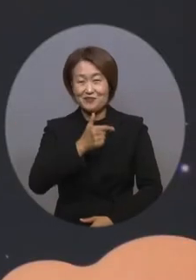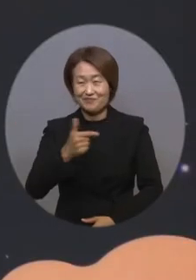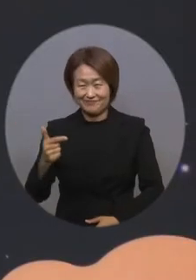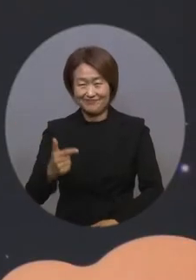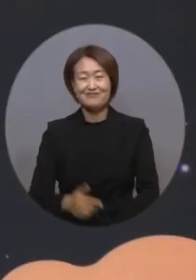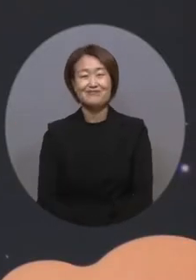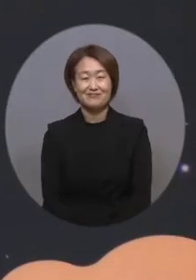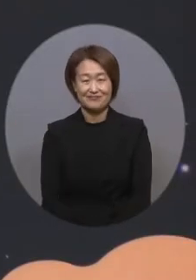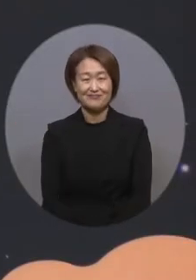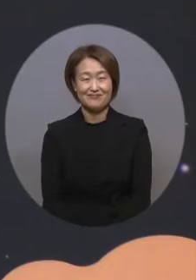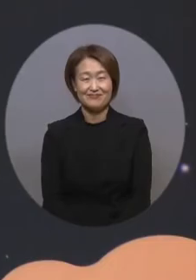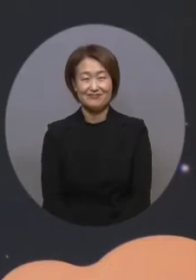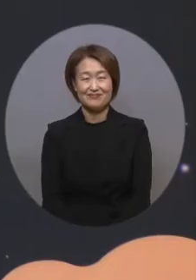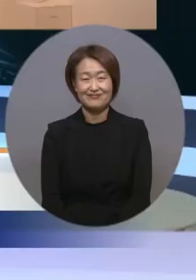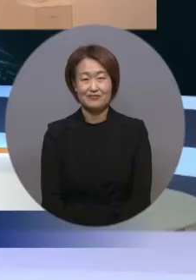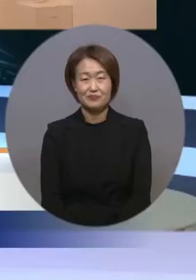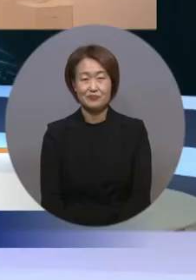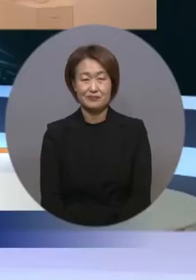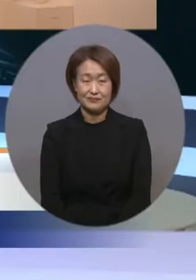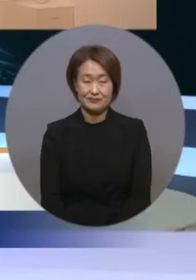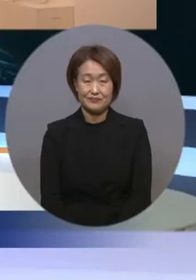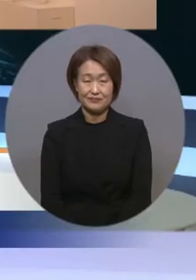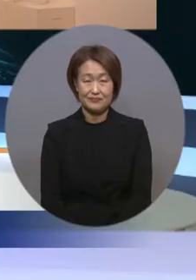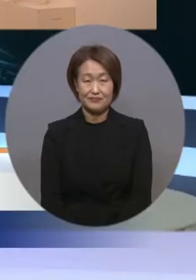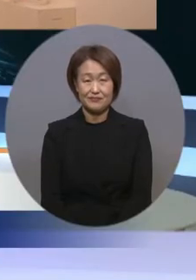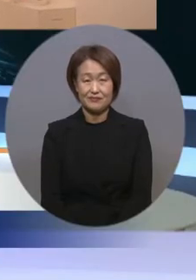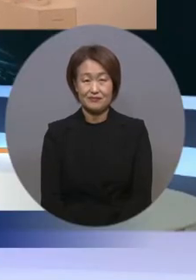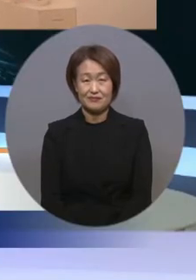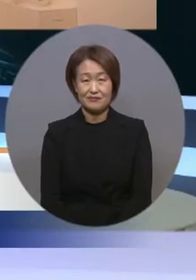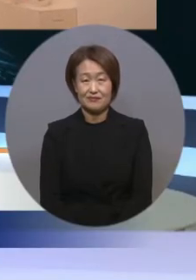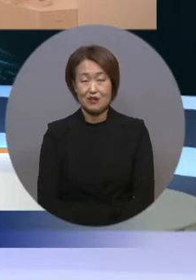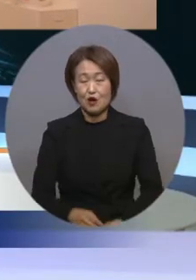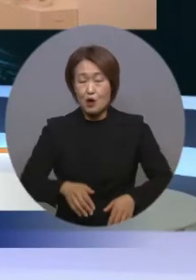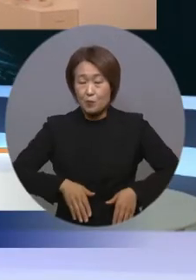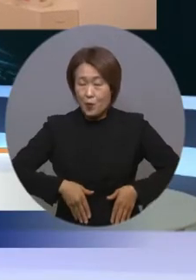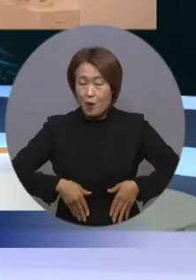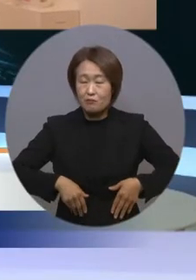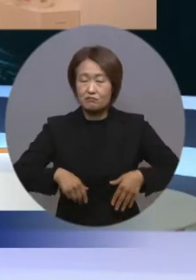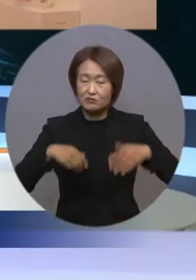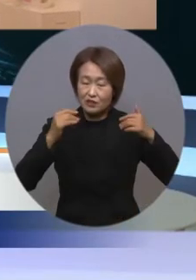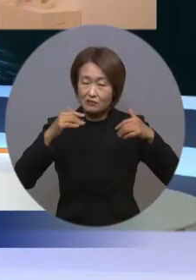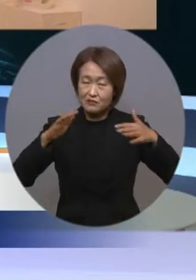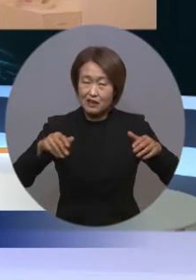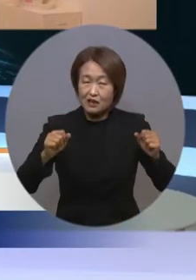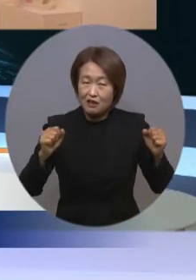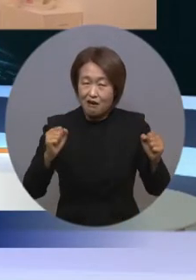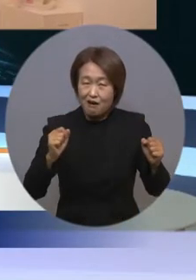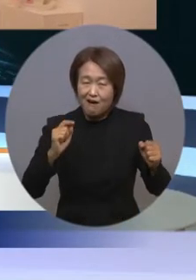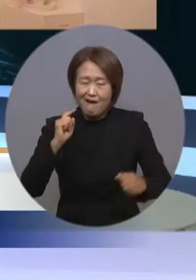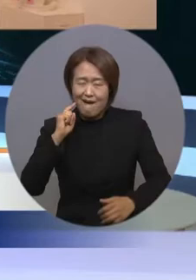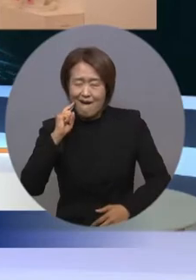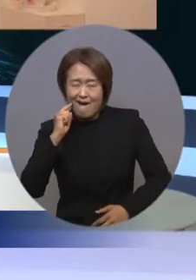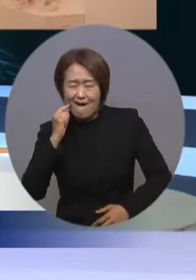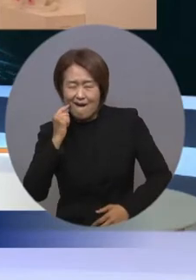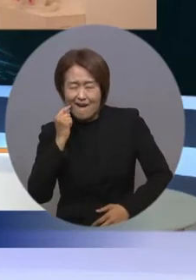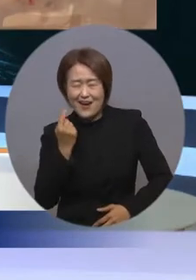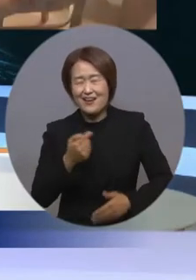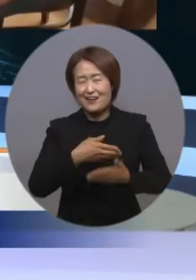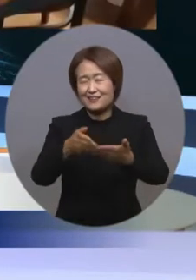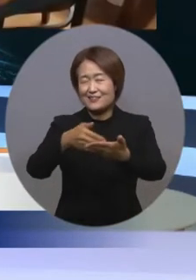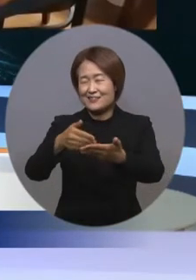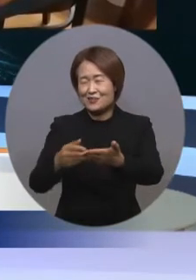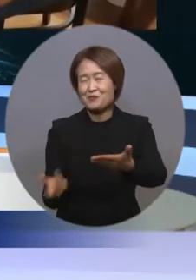뉴스 황영재입니다. 다계절의 아름다운 자연을 화폭에 담은 신혜숙 작가의 그림 이야기